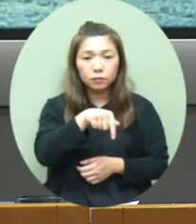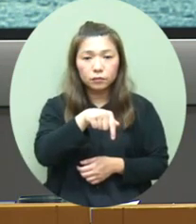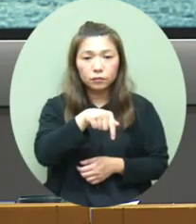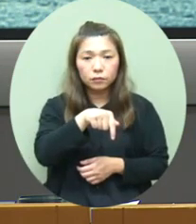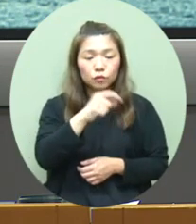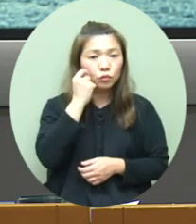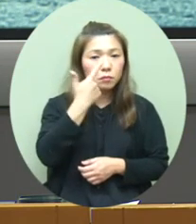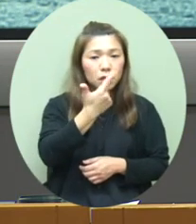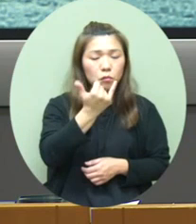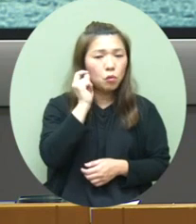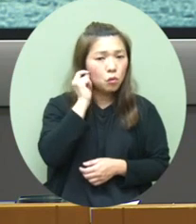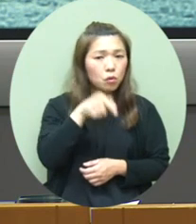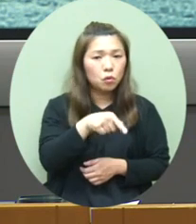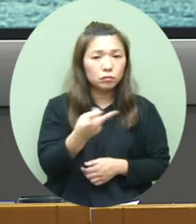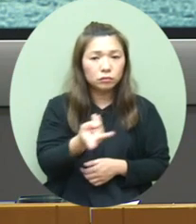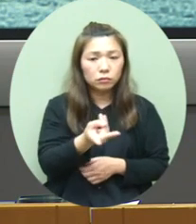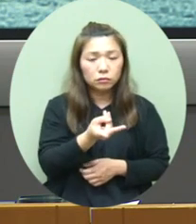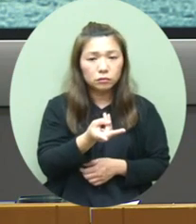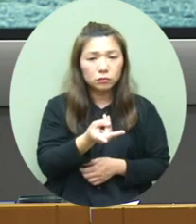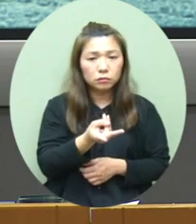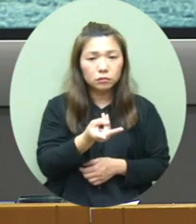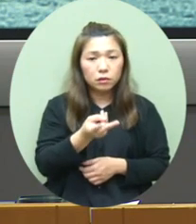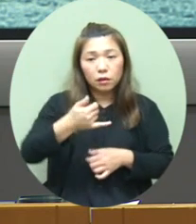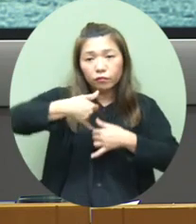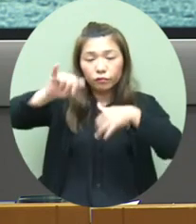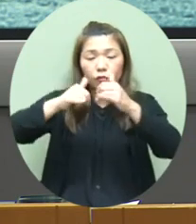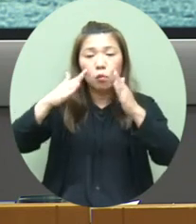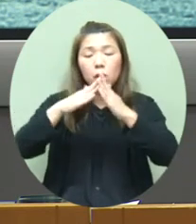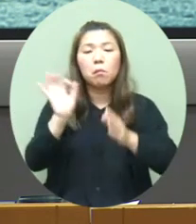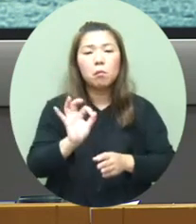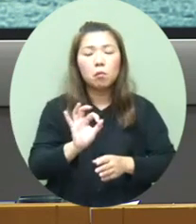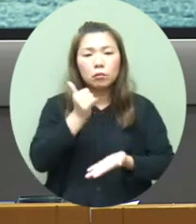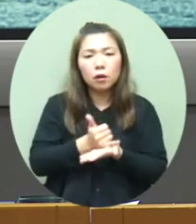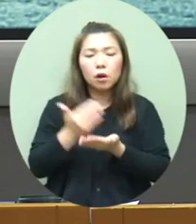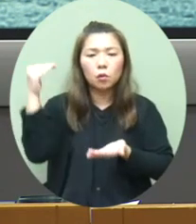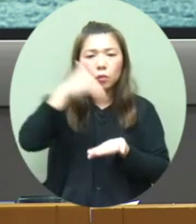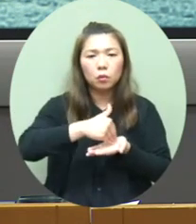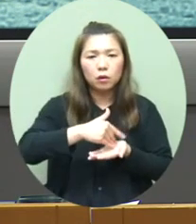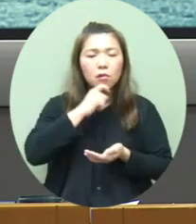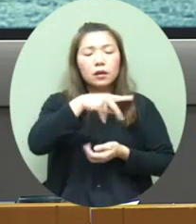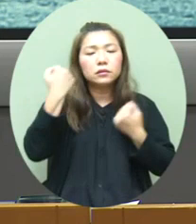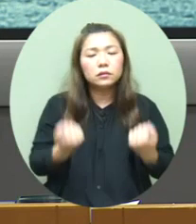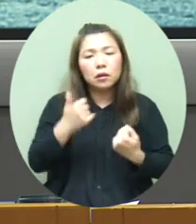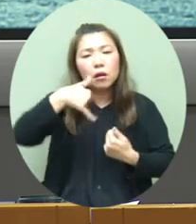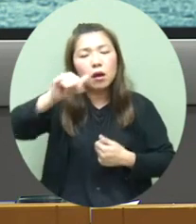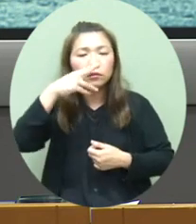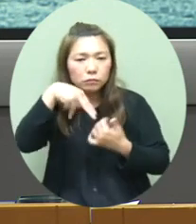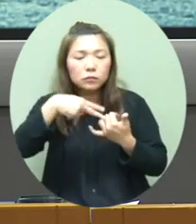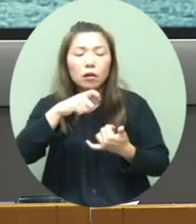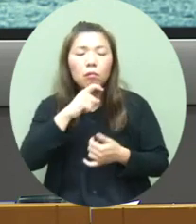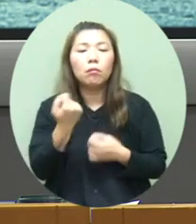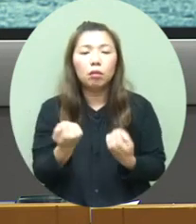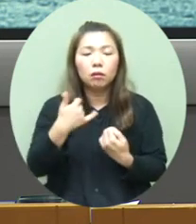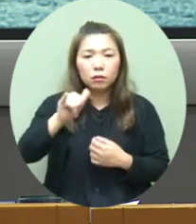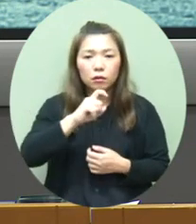那個86歲婦人呢，兩個都是沒有離開家的，除了去做檢測啦。當那位